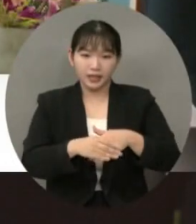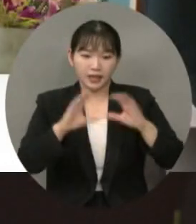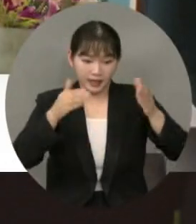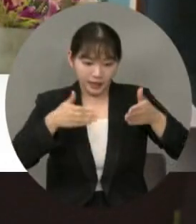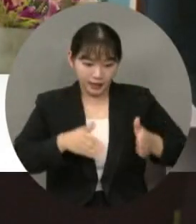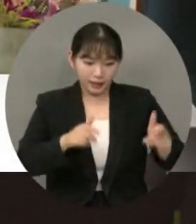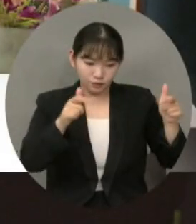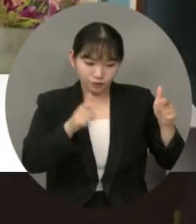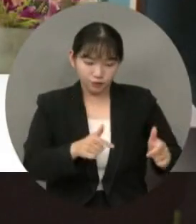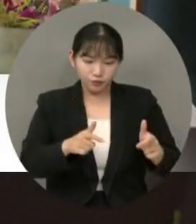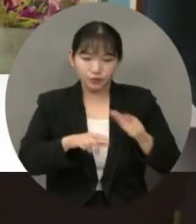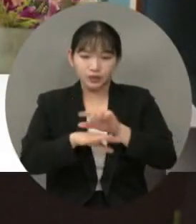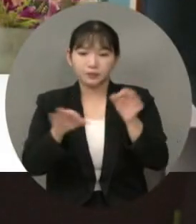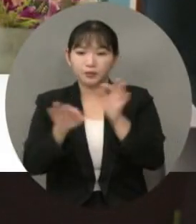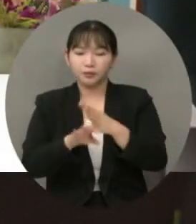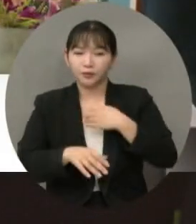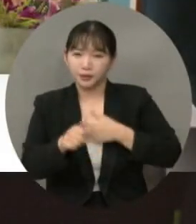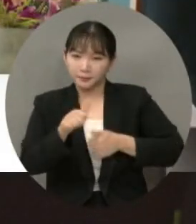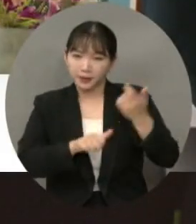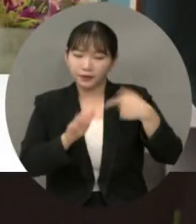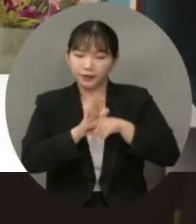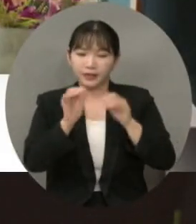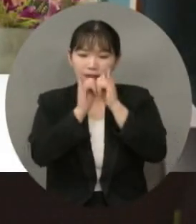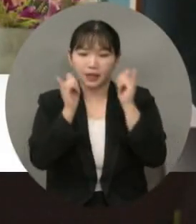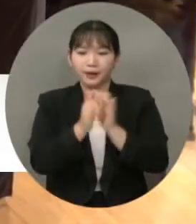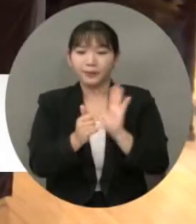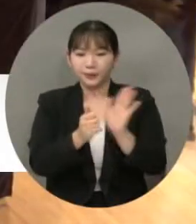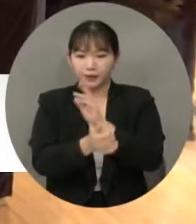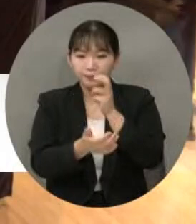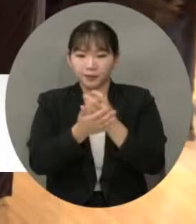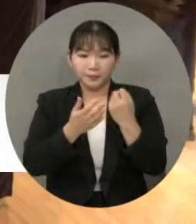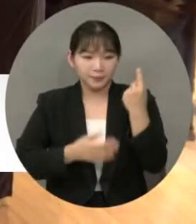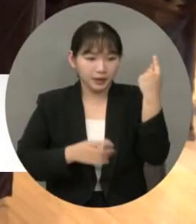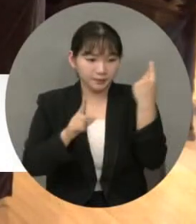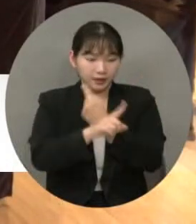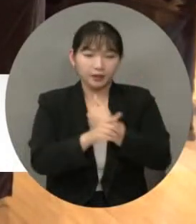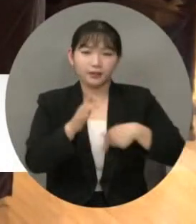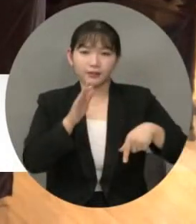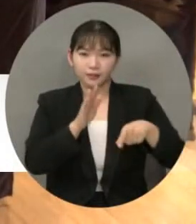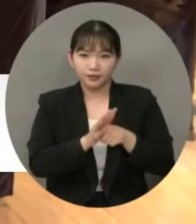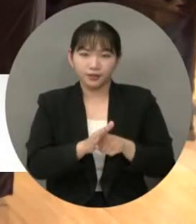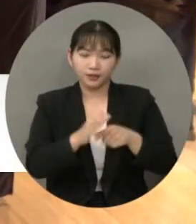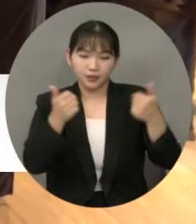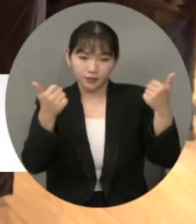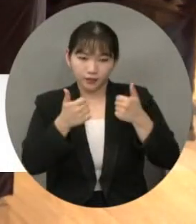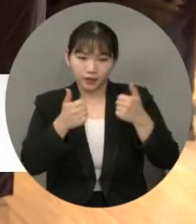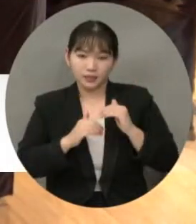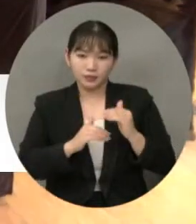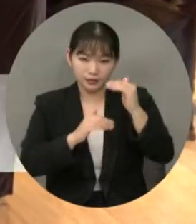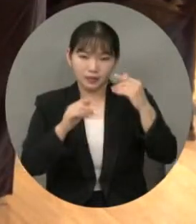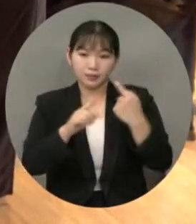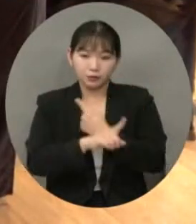위기를 타개하기 위해 사회보장제도를 신설, 변경할 수 있도록 협의 절차를 개선하는 것을 비롯해